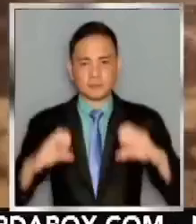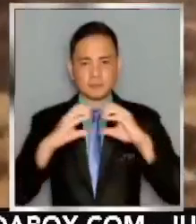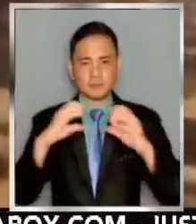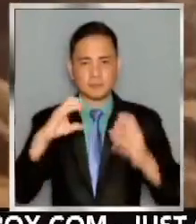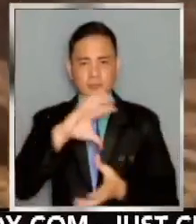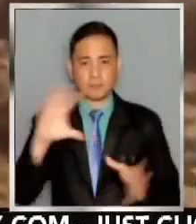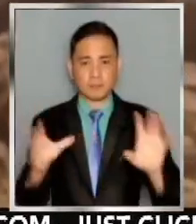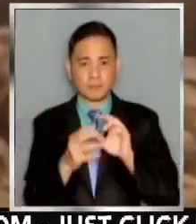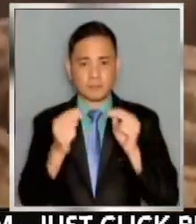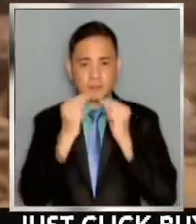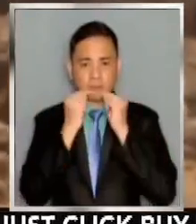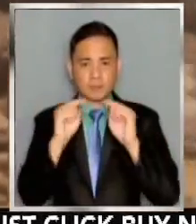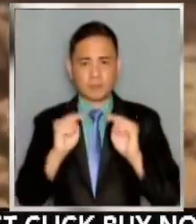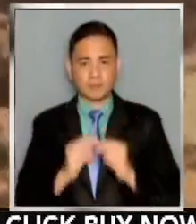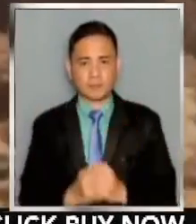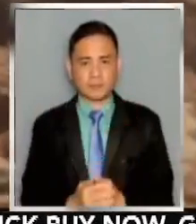kung kung nak nakatutok 24 Oras ah